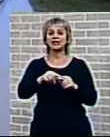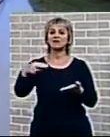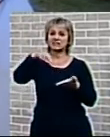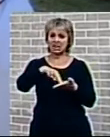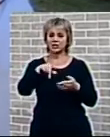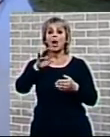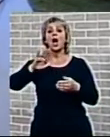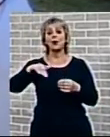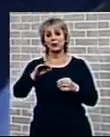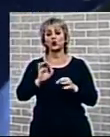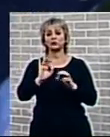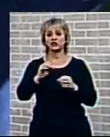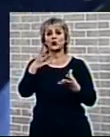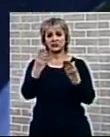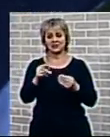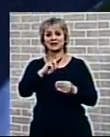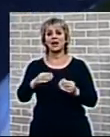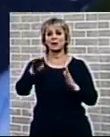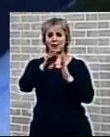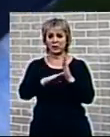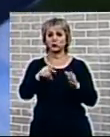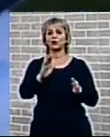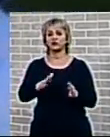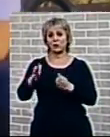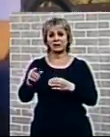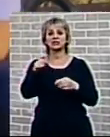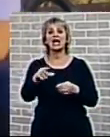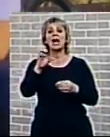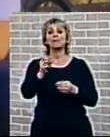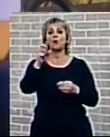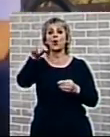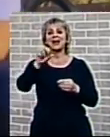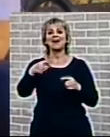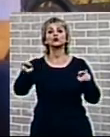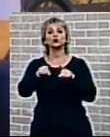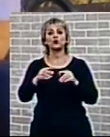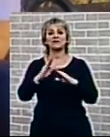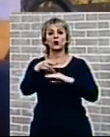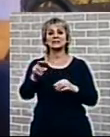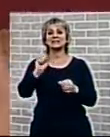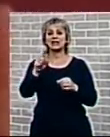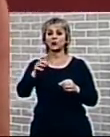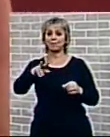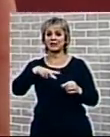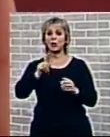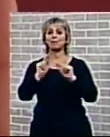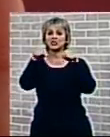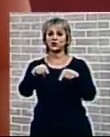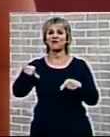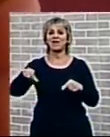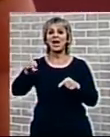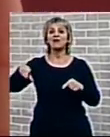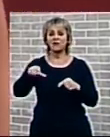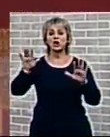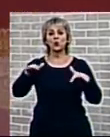встать. А потом уже день, как по накатанной, идет хорошо. Алексей Болохов тоже выходит с золотой медалью и поступает в